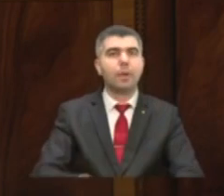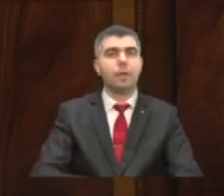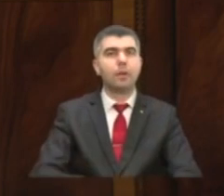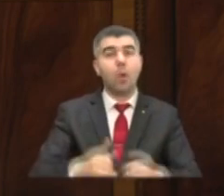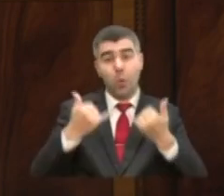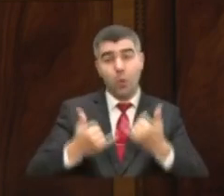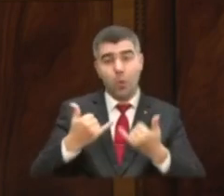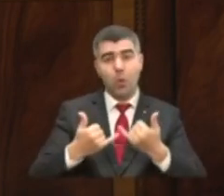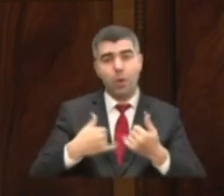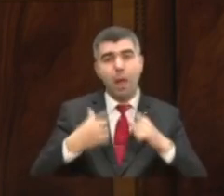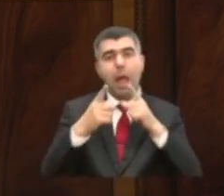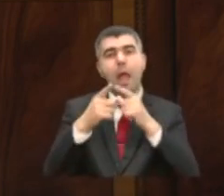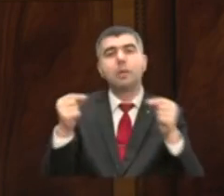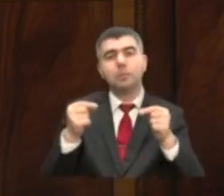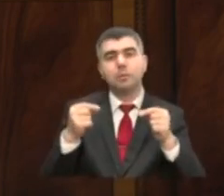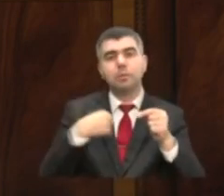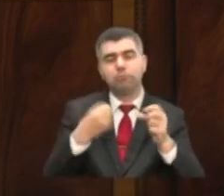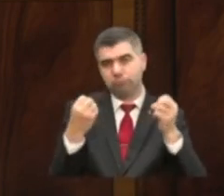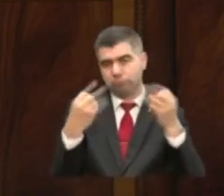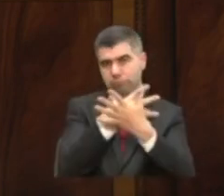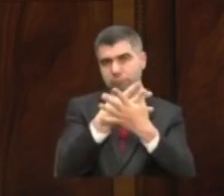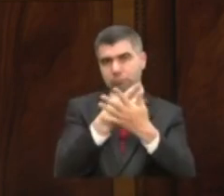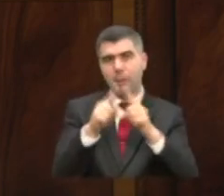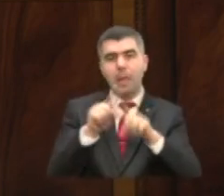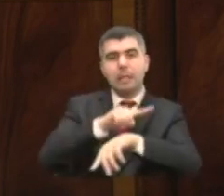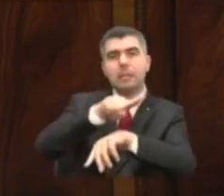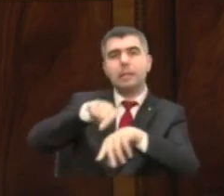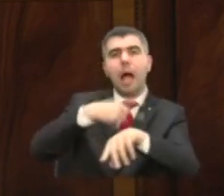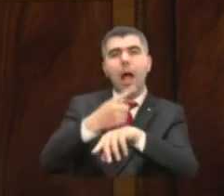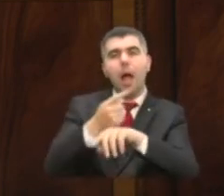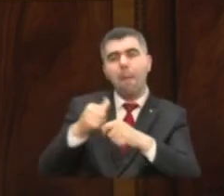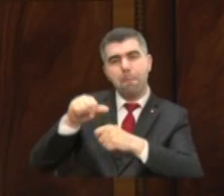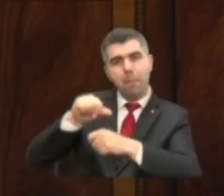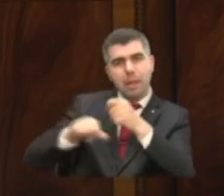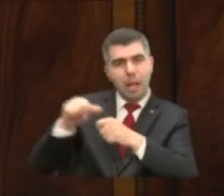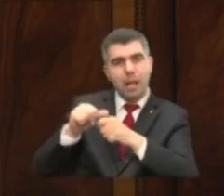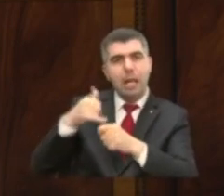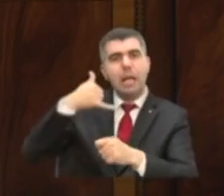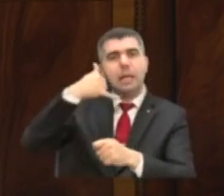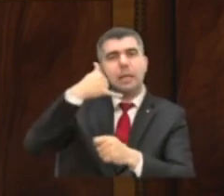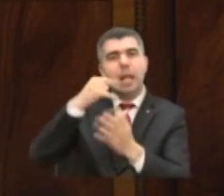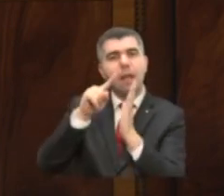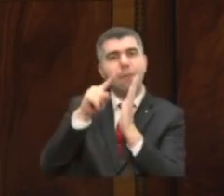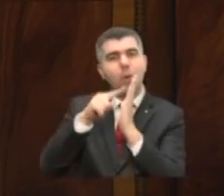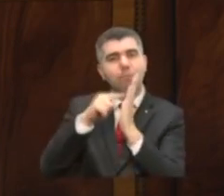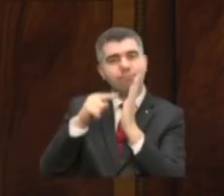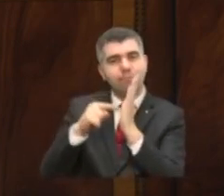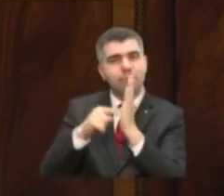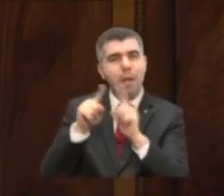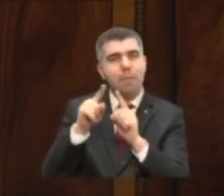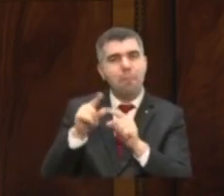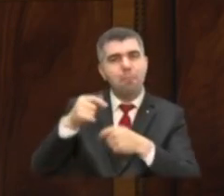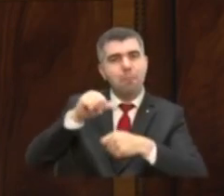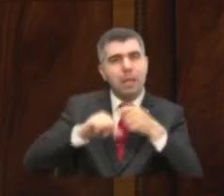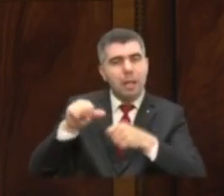الحد تفاجئنا، الساعة تبدلت وما تبدلتش، كاين تليفونات اللي بدلوها وتليفونات اللي ما بدلوها شاي، وبدينا كنمشيو